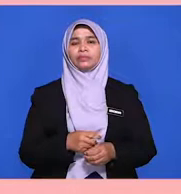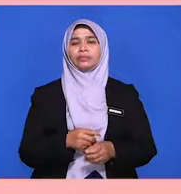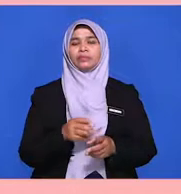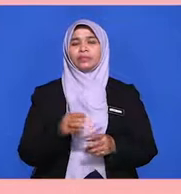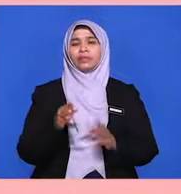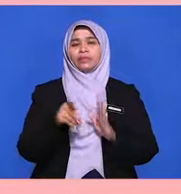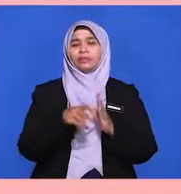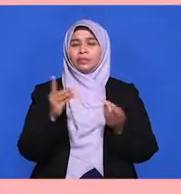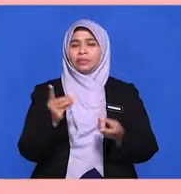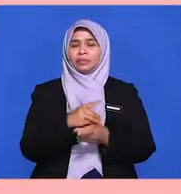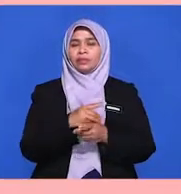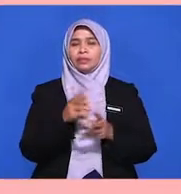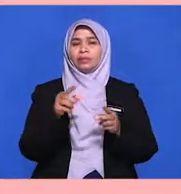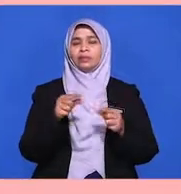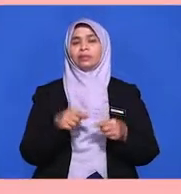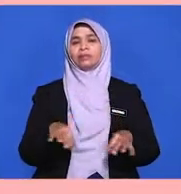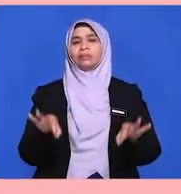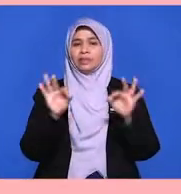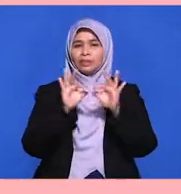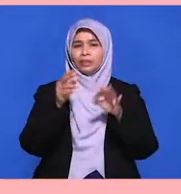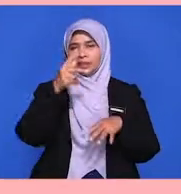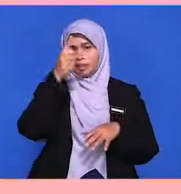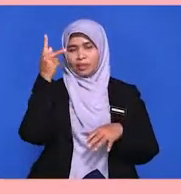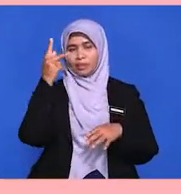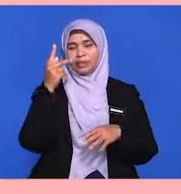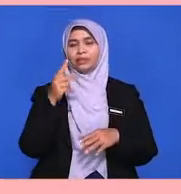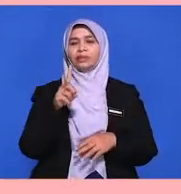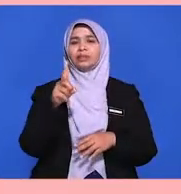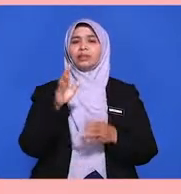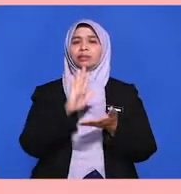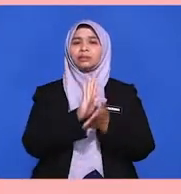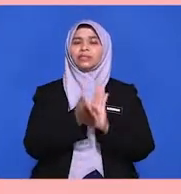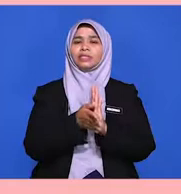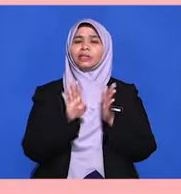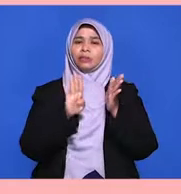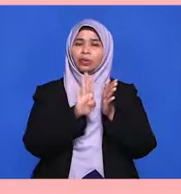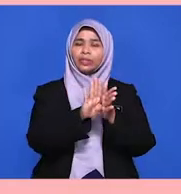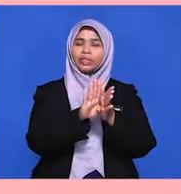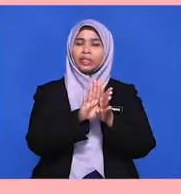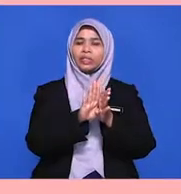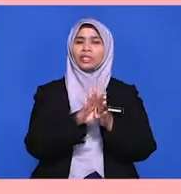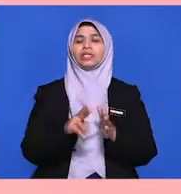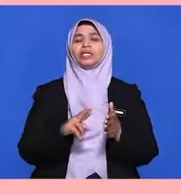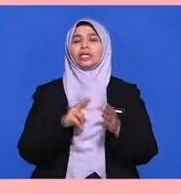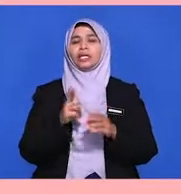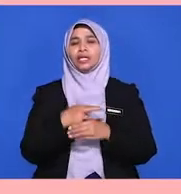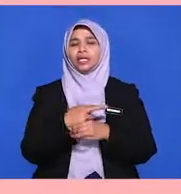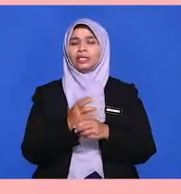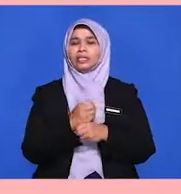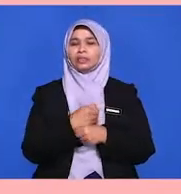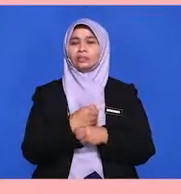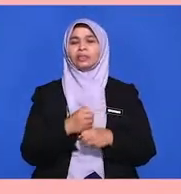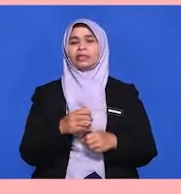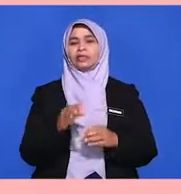Pendokumentasian ini penting kerana yang pertama, menjadi bukti reka ciptaan seseorang. Bukti